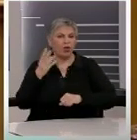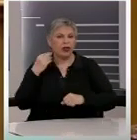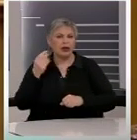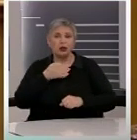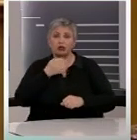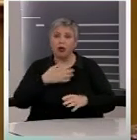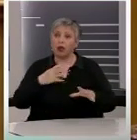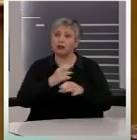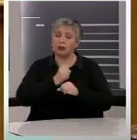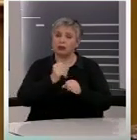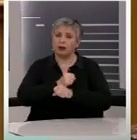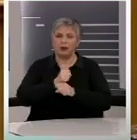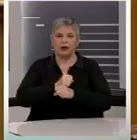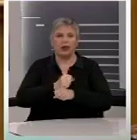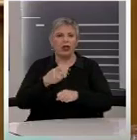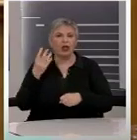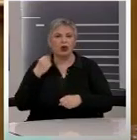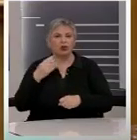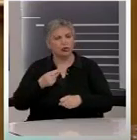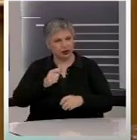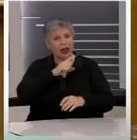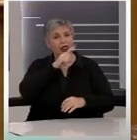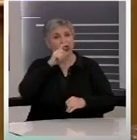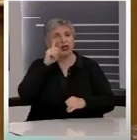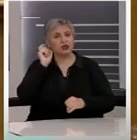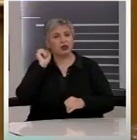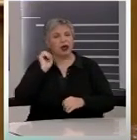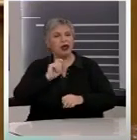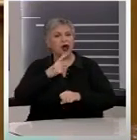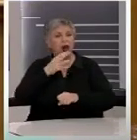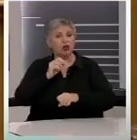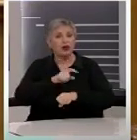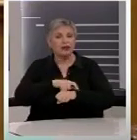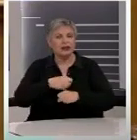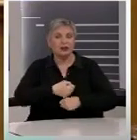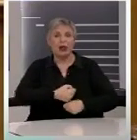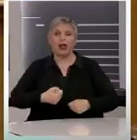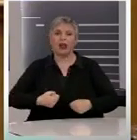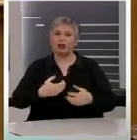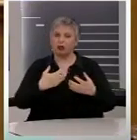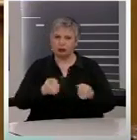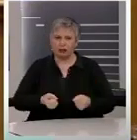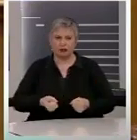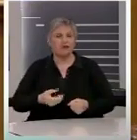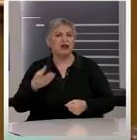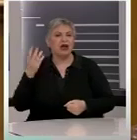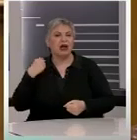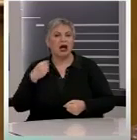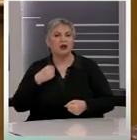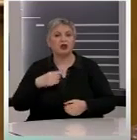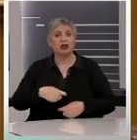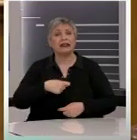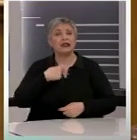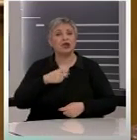Άκουσα ότι πόσο δύσκολα τα πράγματα είναι μέσα σε εποχές λιτότητας. Άκουσα τον κύριο Χουλιαράκη που είπε για